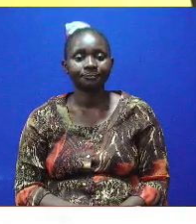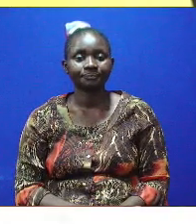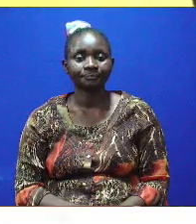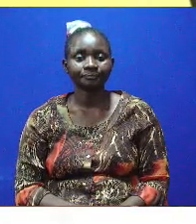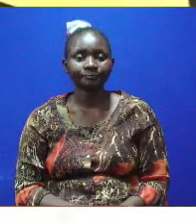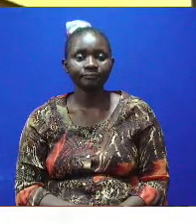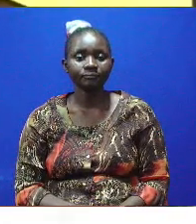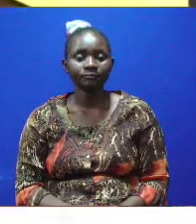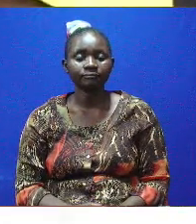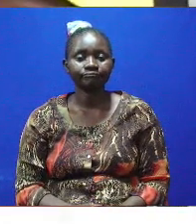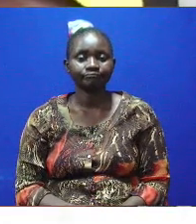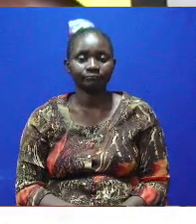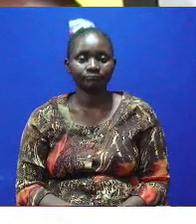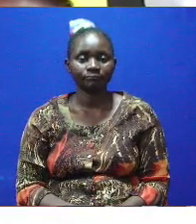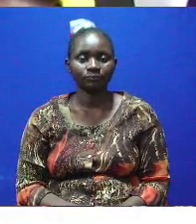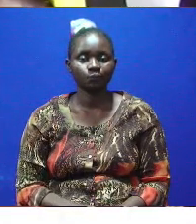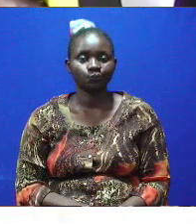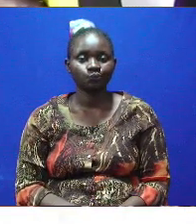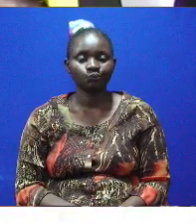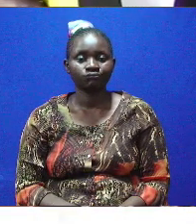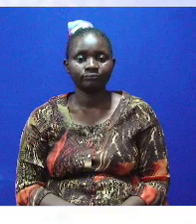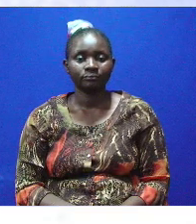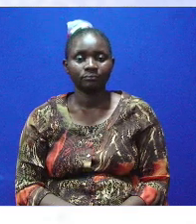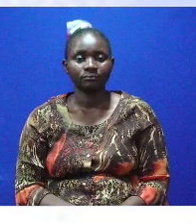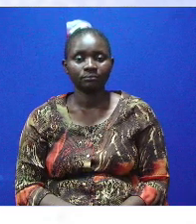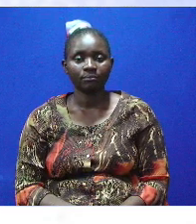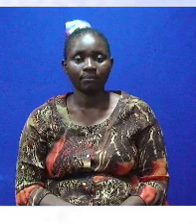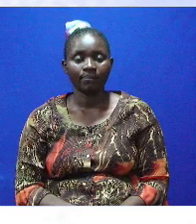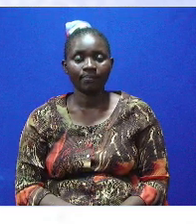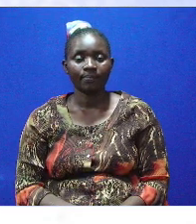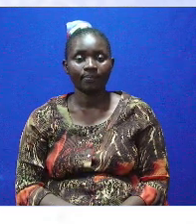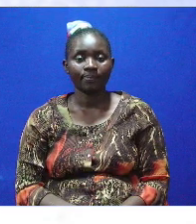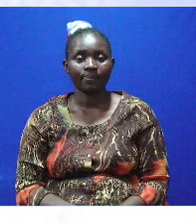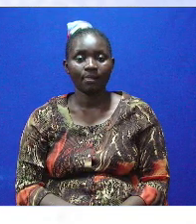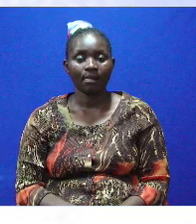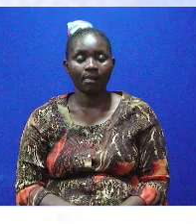Editorial ni Julie Kerubo. Ndiye mwana Julie Kerubo asoro.